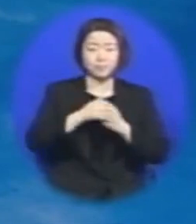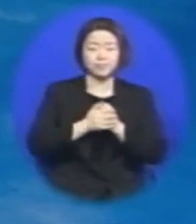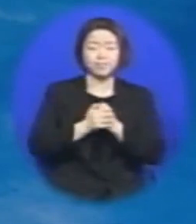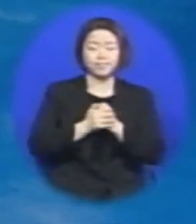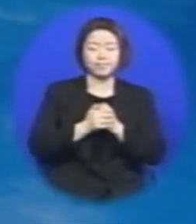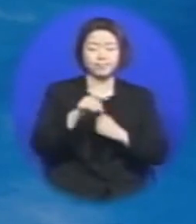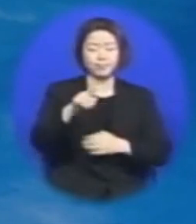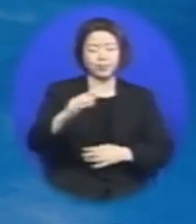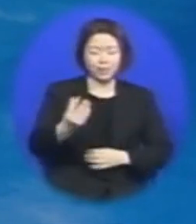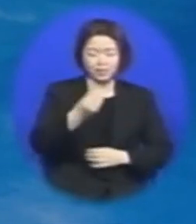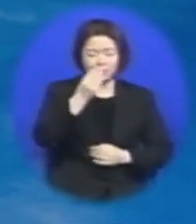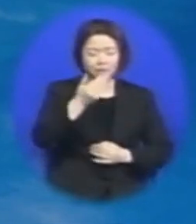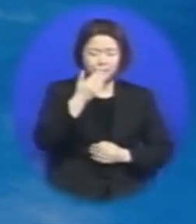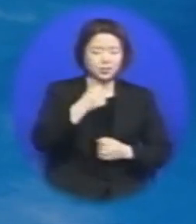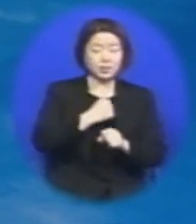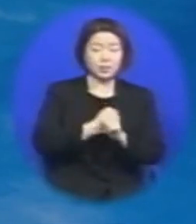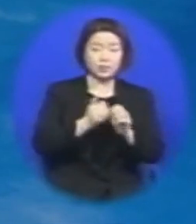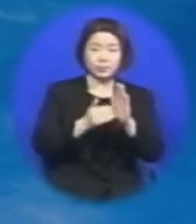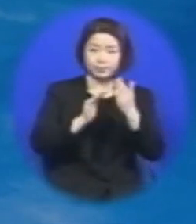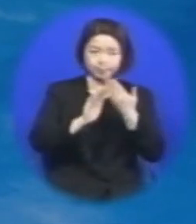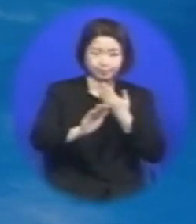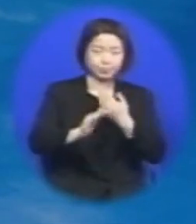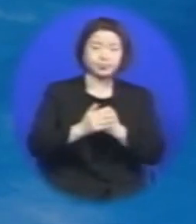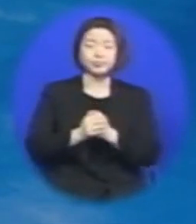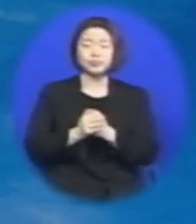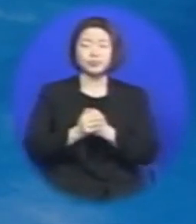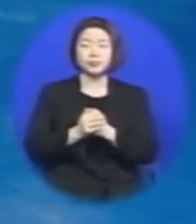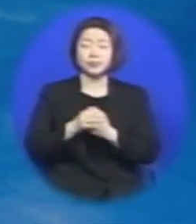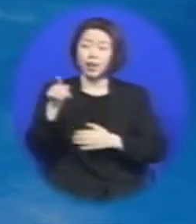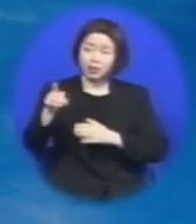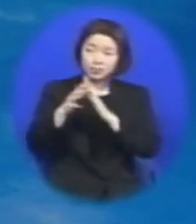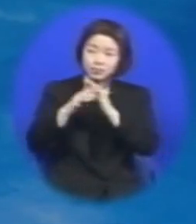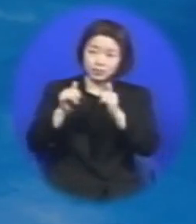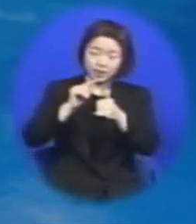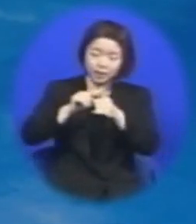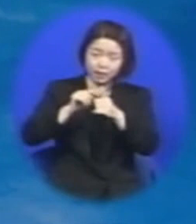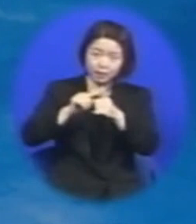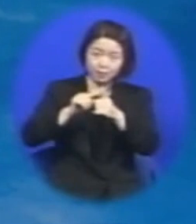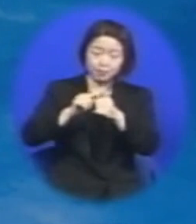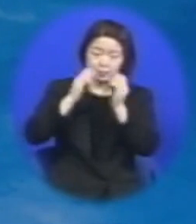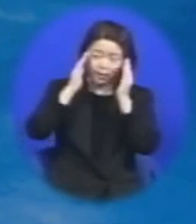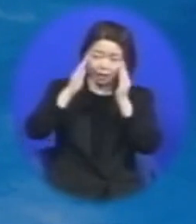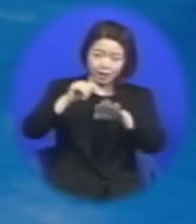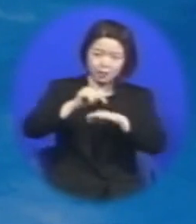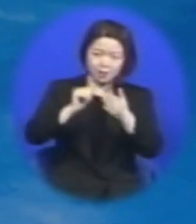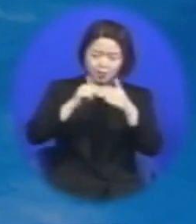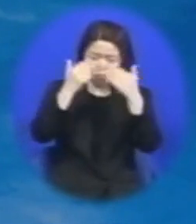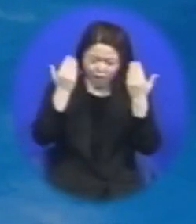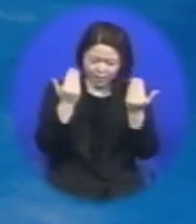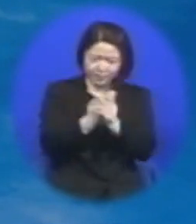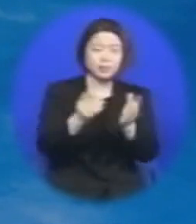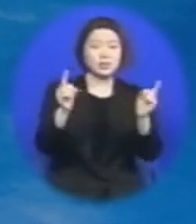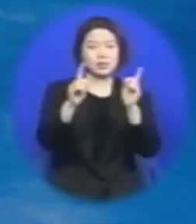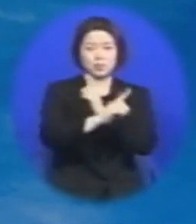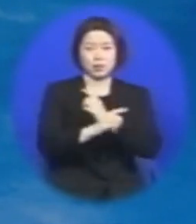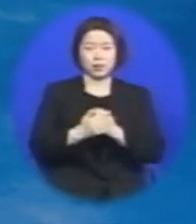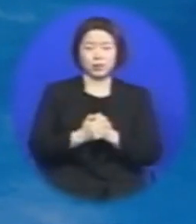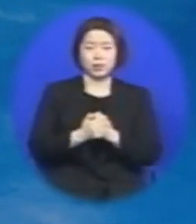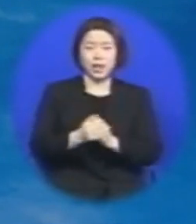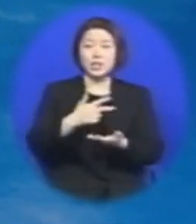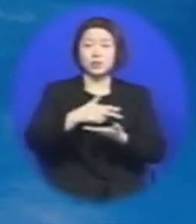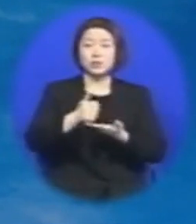성찬을 하고 그 사람을 향한 마음을 완전히 바꿨어 주님이 나를